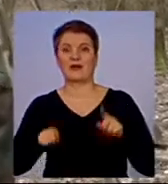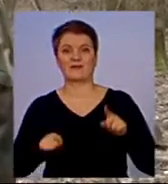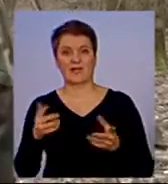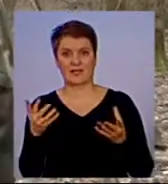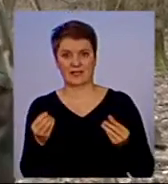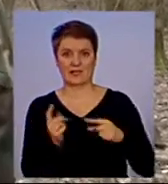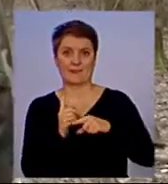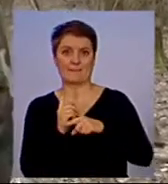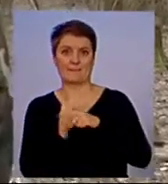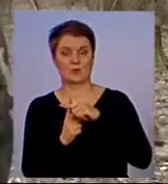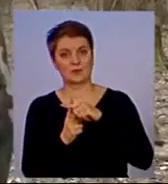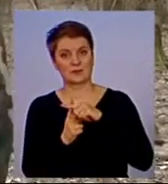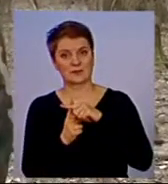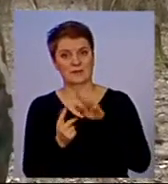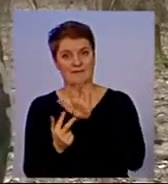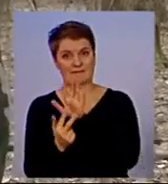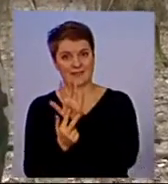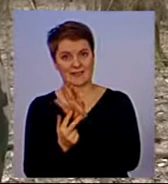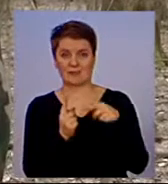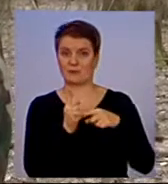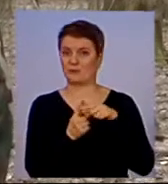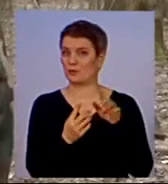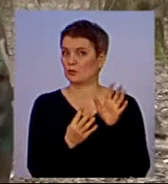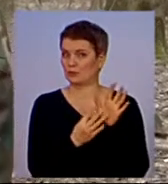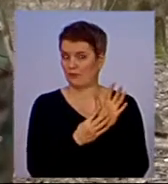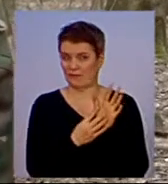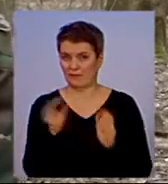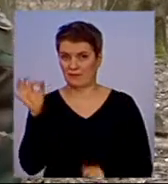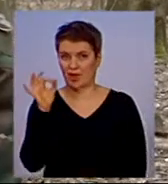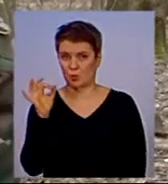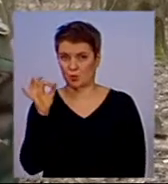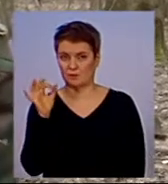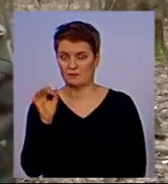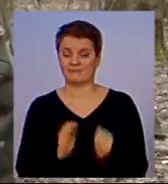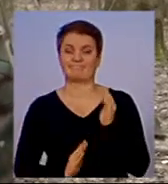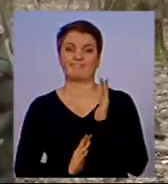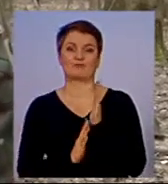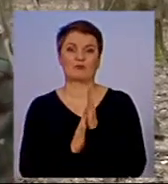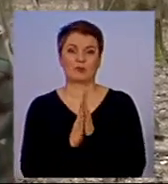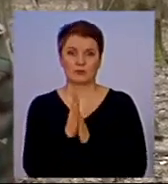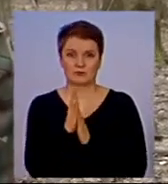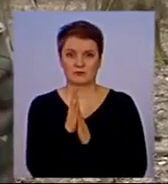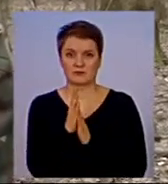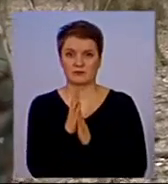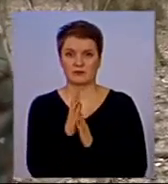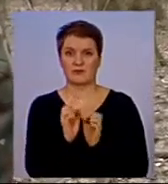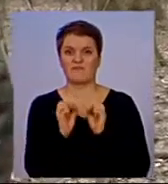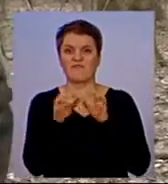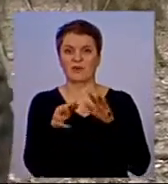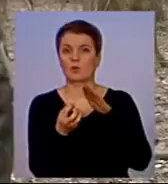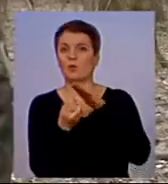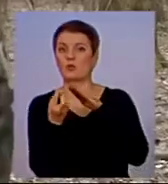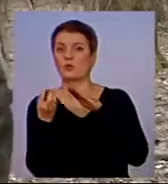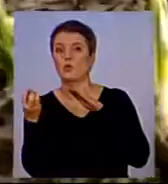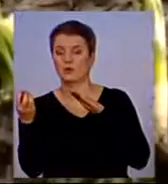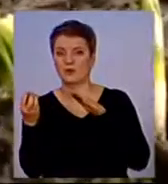були плюс 8, плюс 9 градусів, проріс і виконав бутони